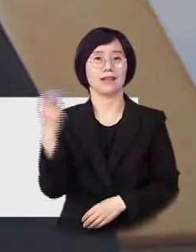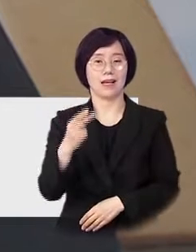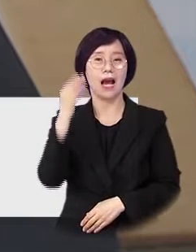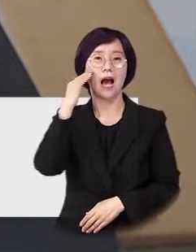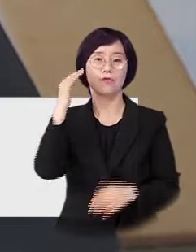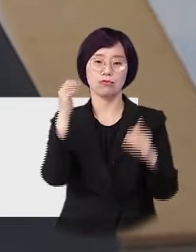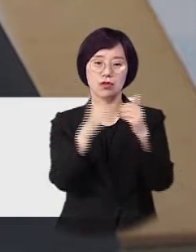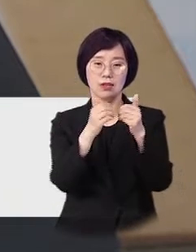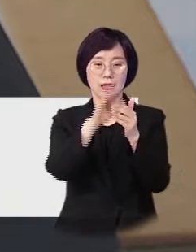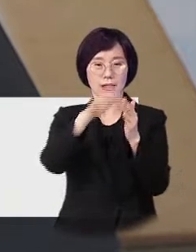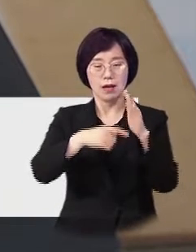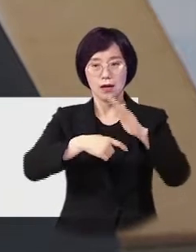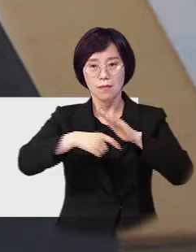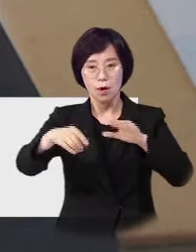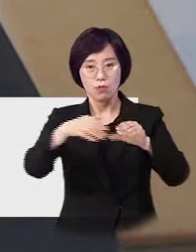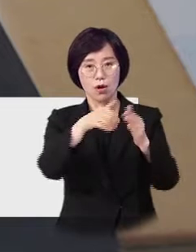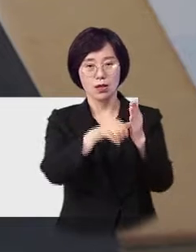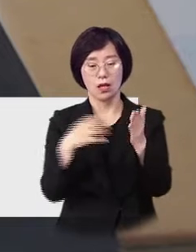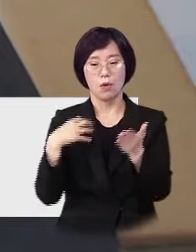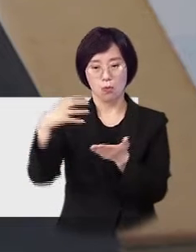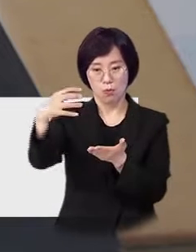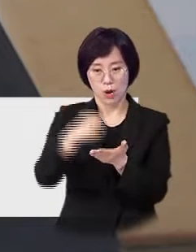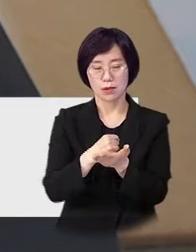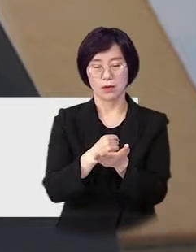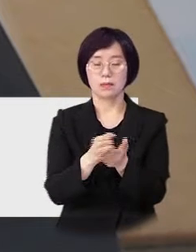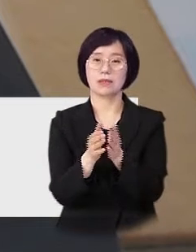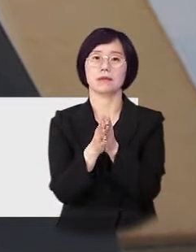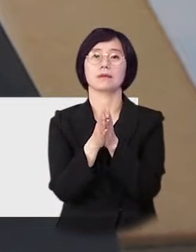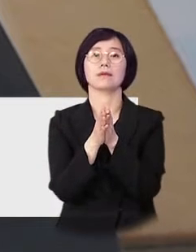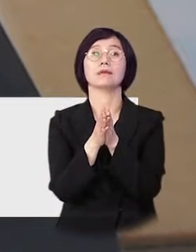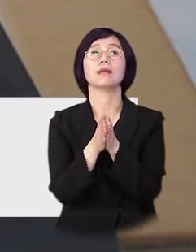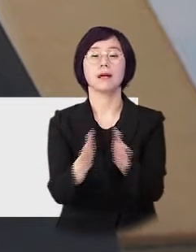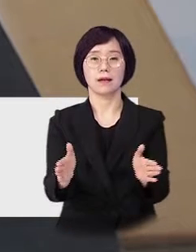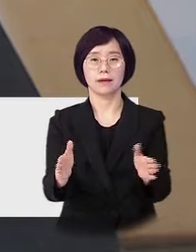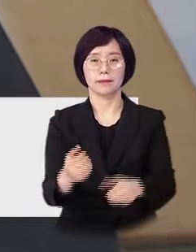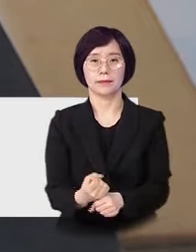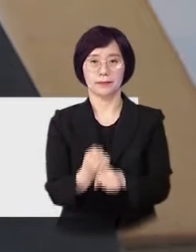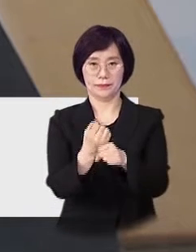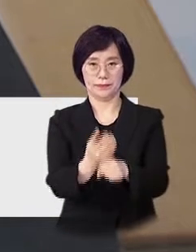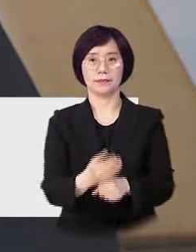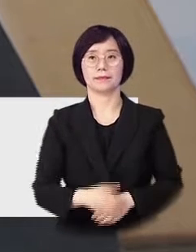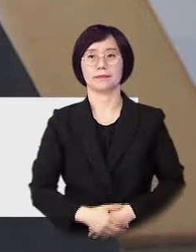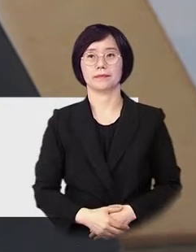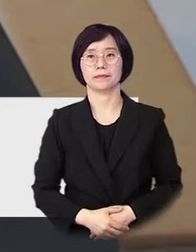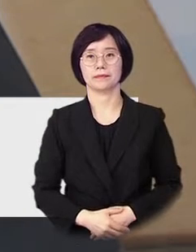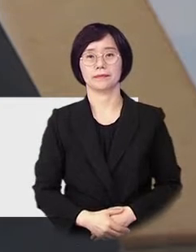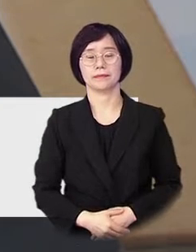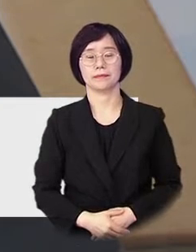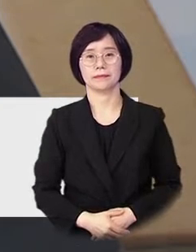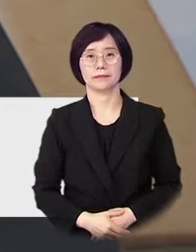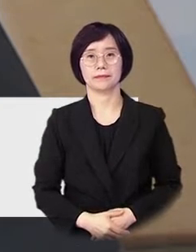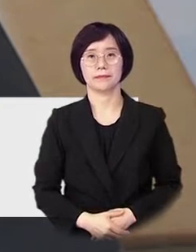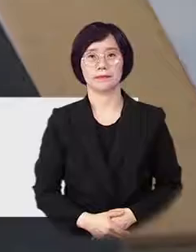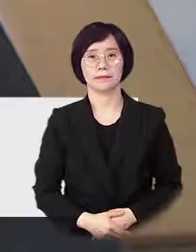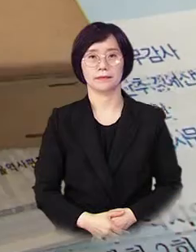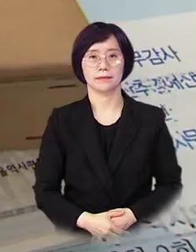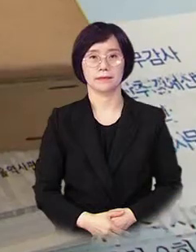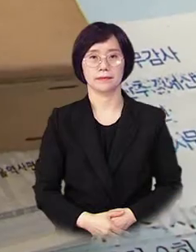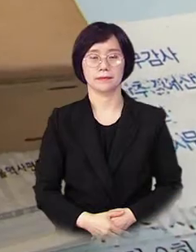한국전쟁 통에 사라진 문화재 환수 작업도 본격적으로 시작됐습니다 먼저 권준 번 기자가 보도합니다